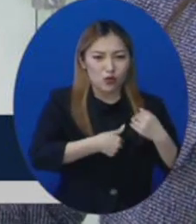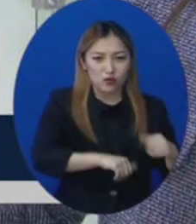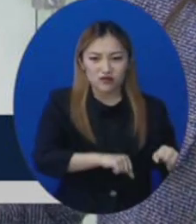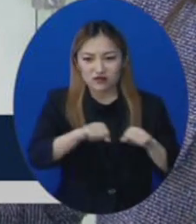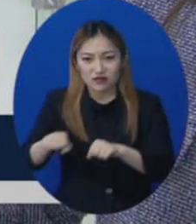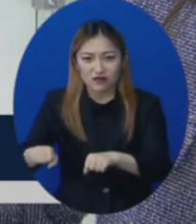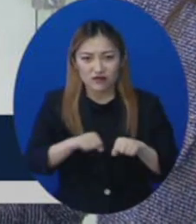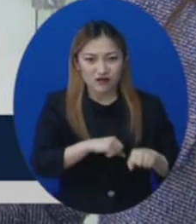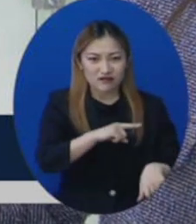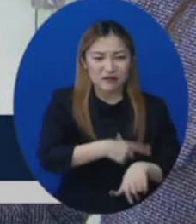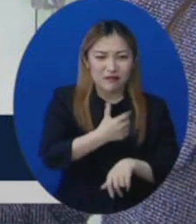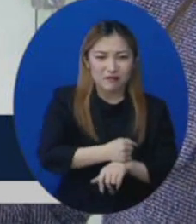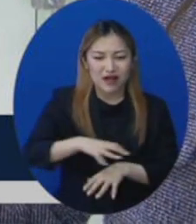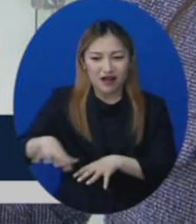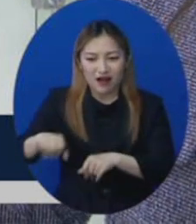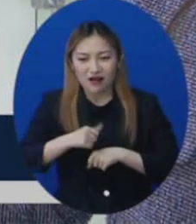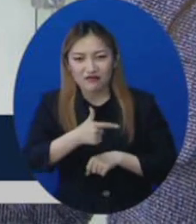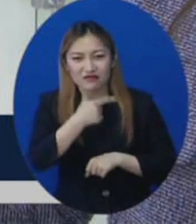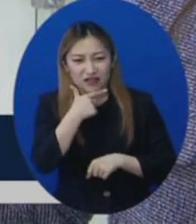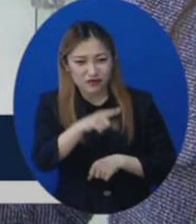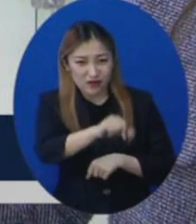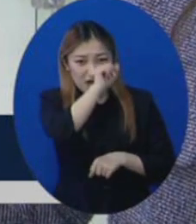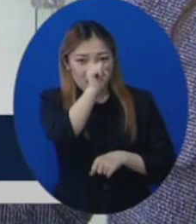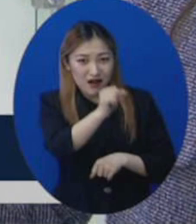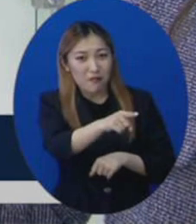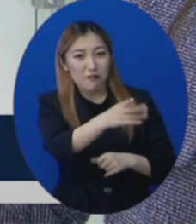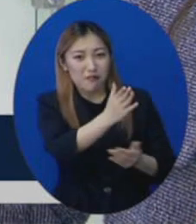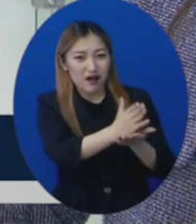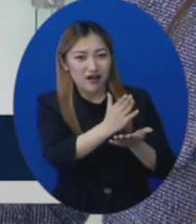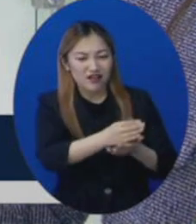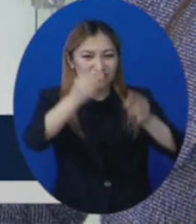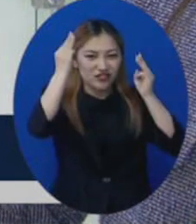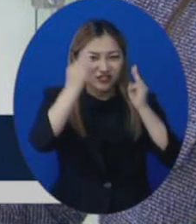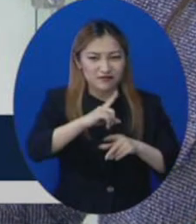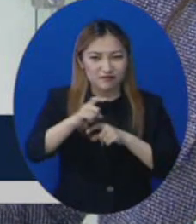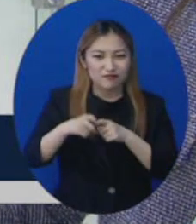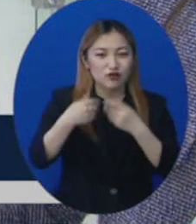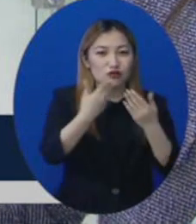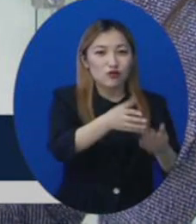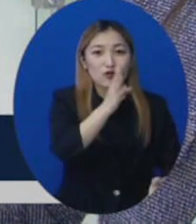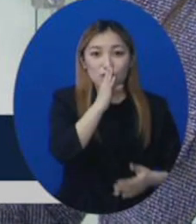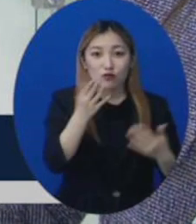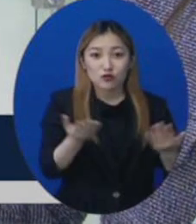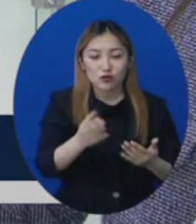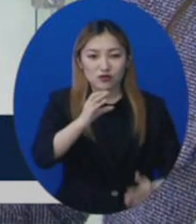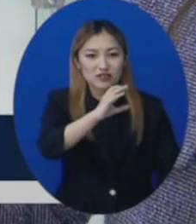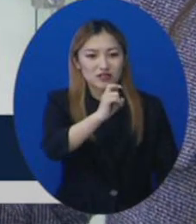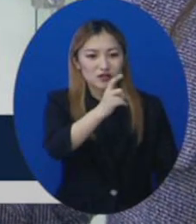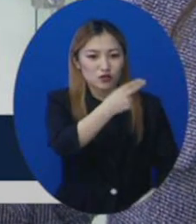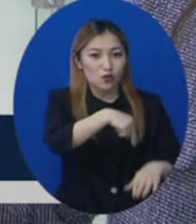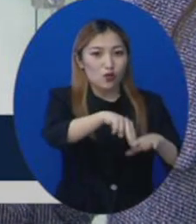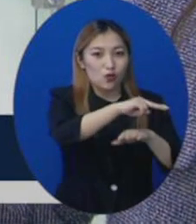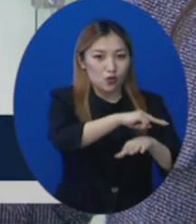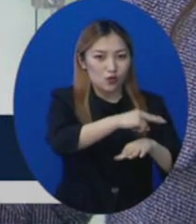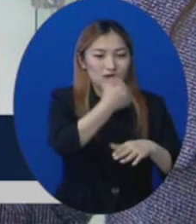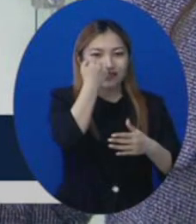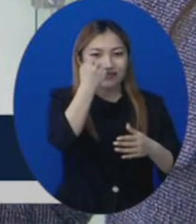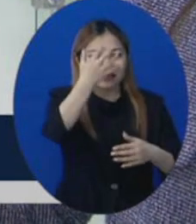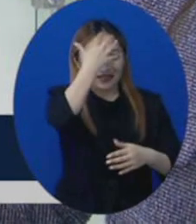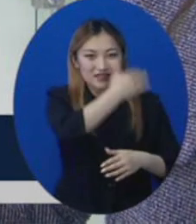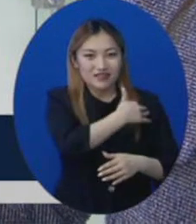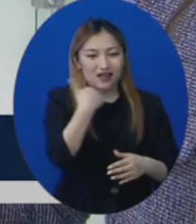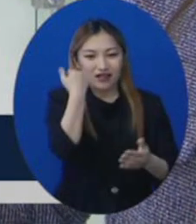авч чадахгүй. Тэр эдгээр асуудлыг шийдвэрлэх нь тул Улаанбаатар нийслэлийн болон сонгон хайрхан дүүргийн эсвэл дараагийн хамгийн